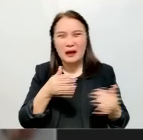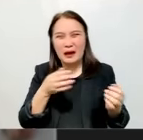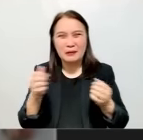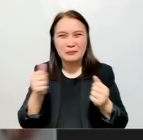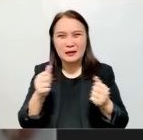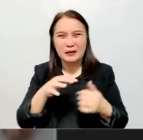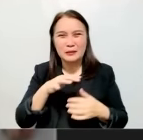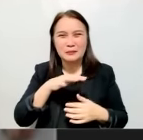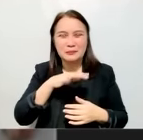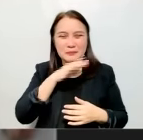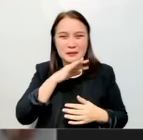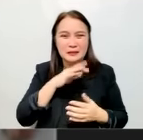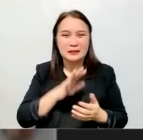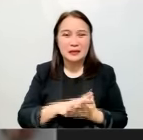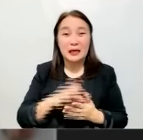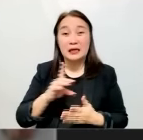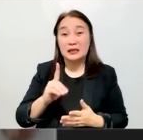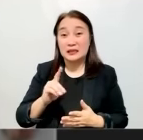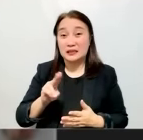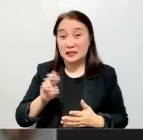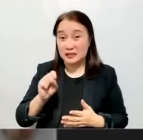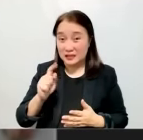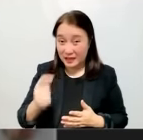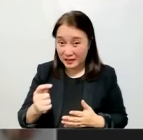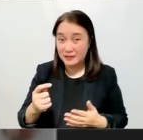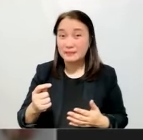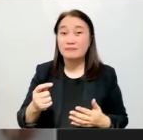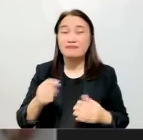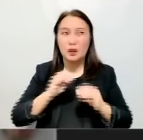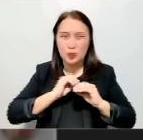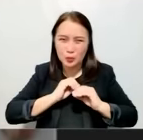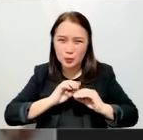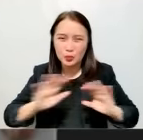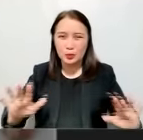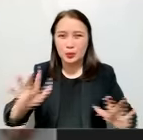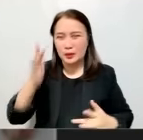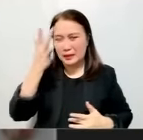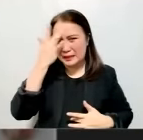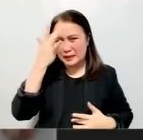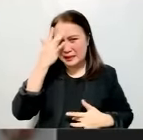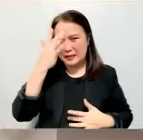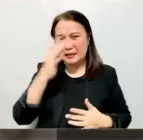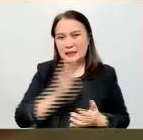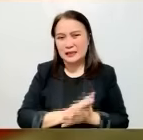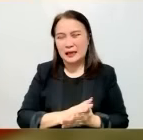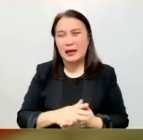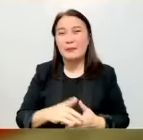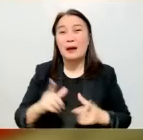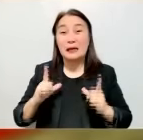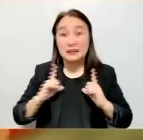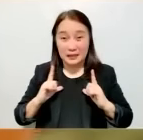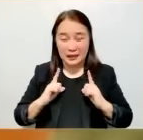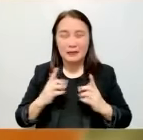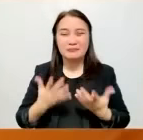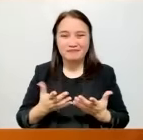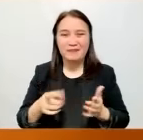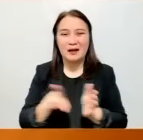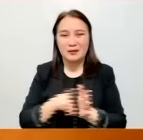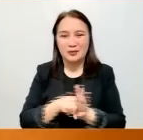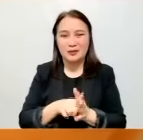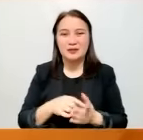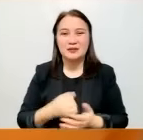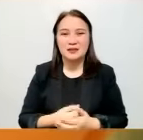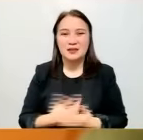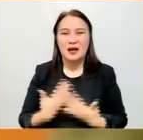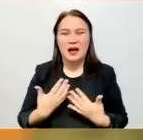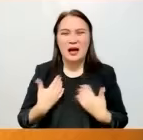that dust can cause a lot of diseases and irritation po sa respiratory tract. Uso rin ang iba't ibang